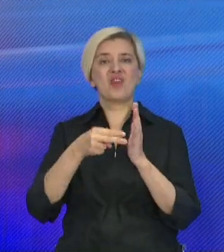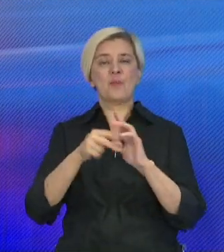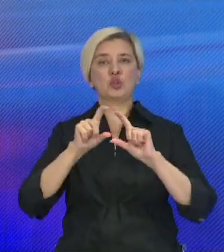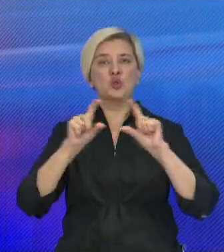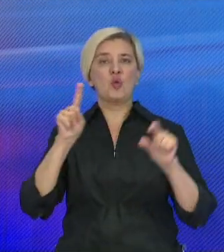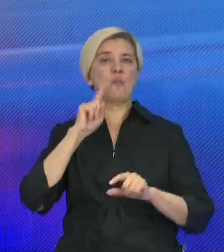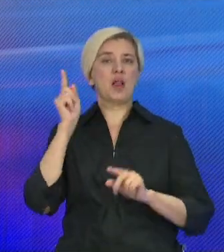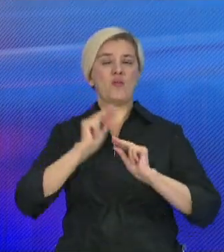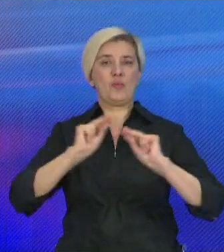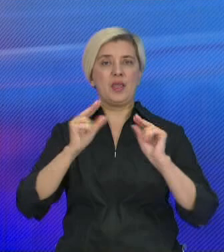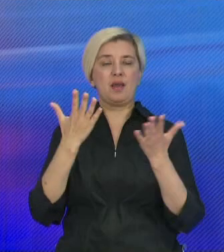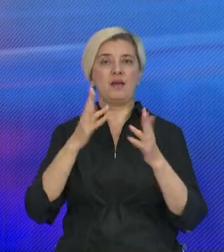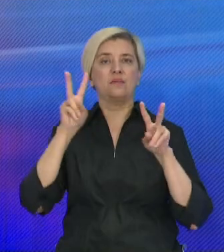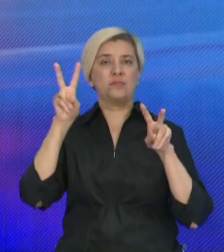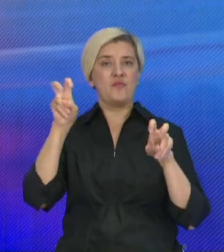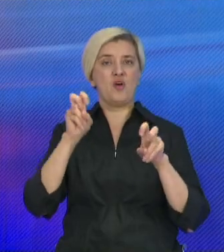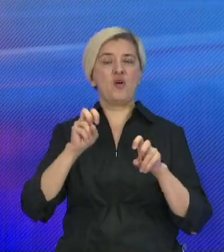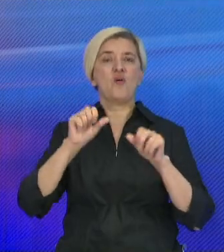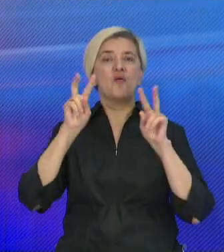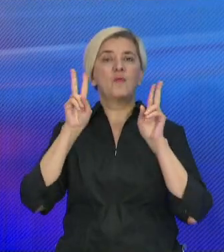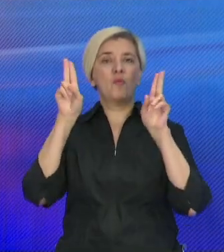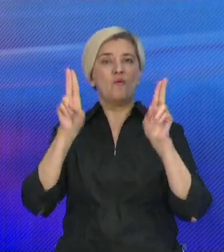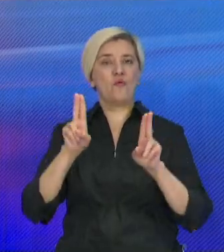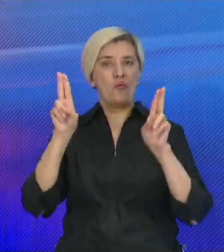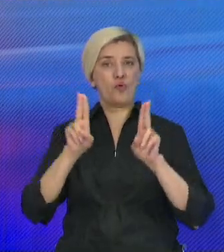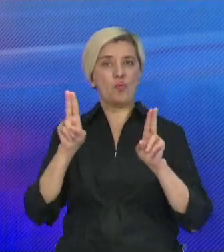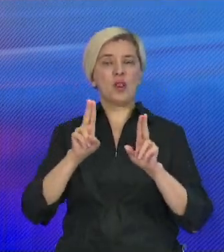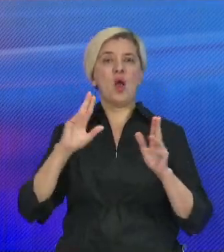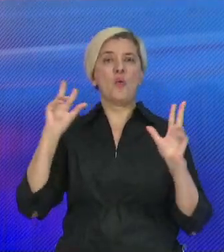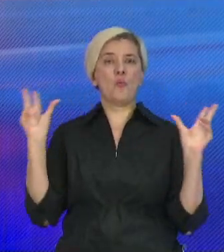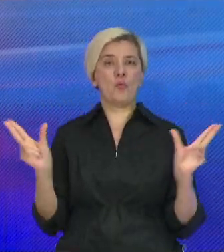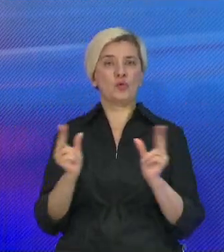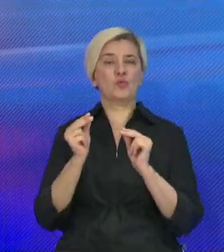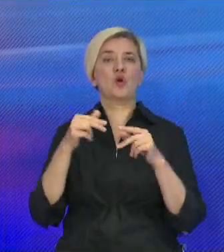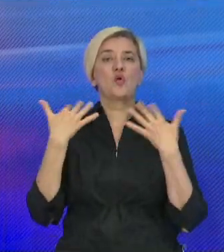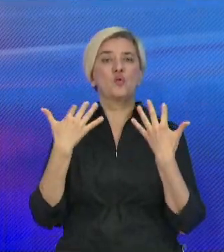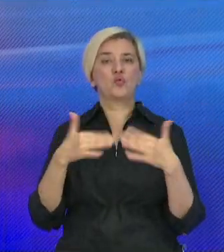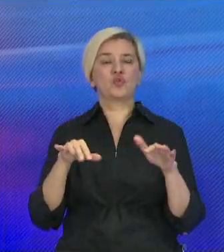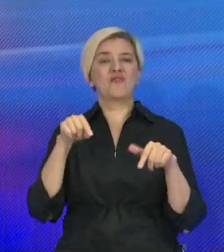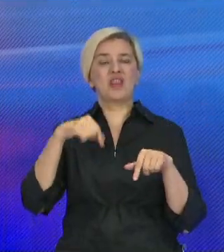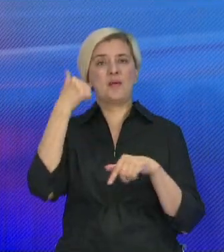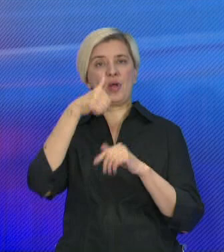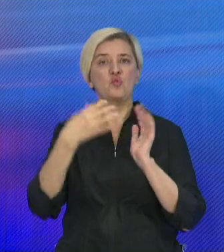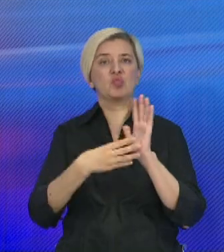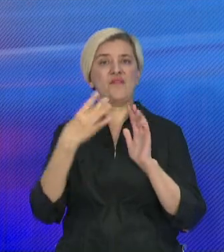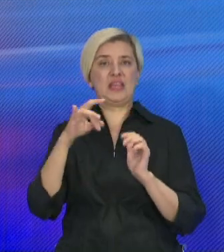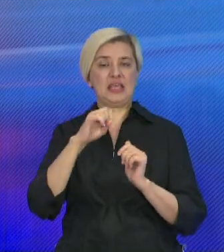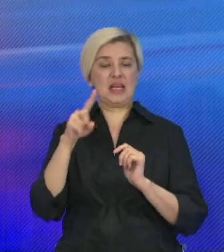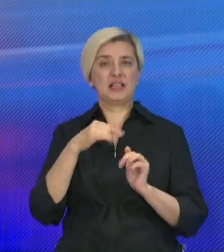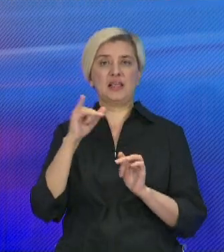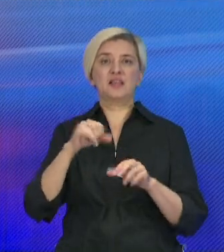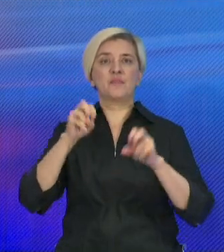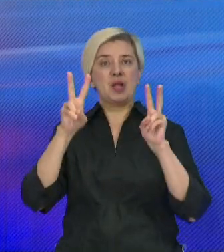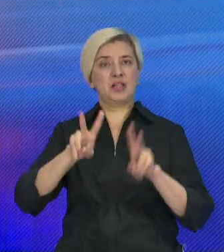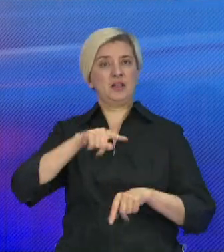педагога, якая мае назву «Формула поспеху», у гэтым годзе ладзіцца ўжо ў 9 раз. І, па словах спецыялістаў, сёлетняя